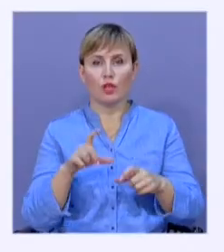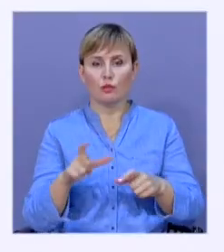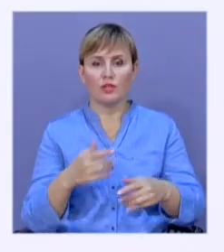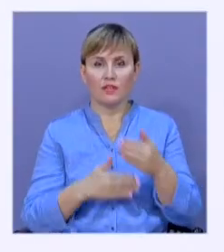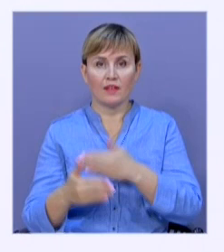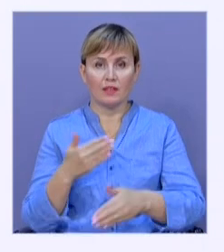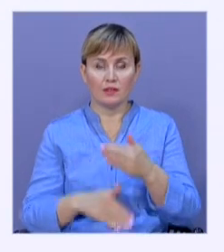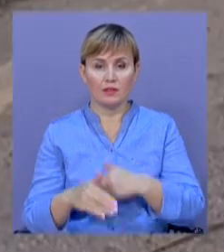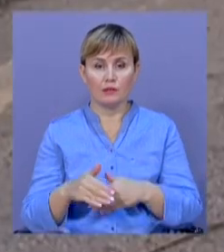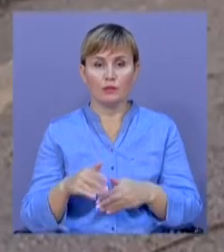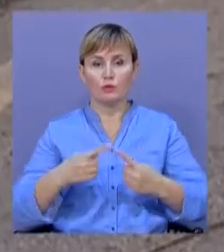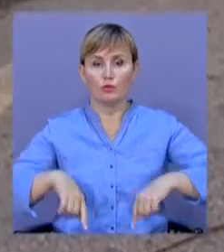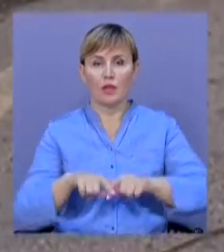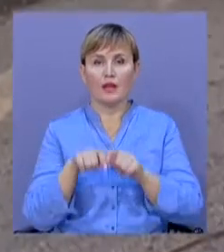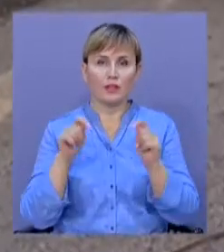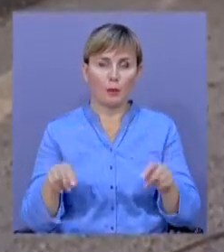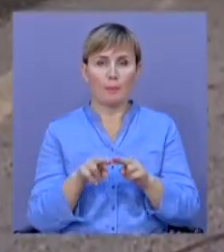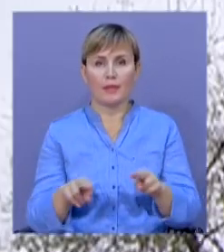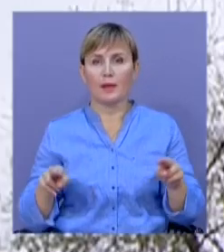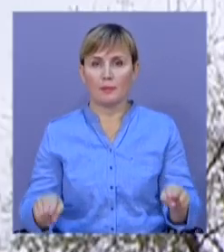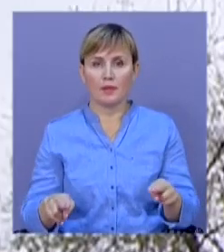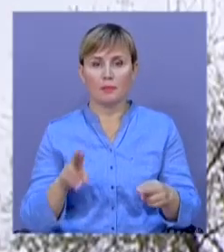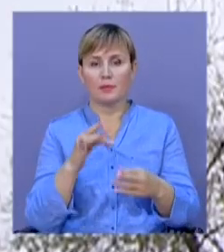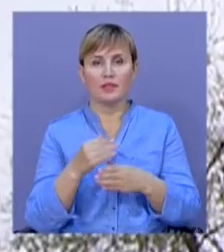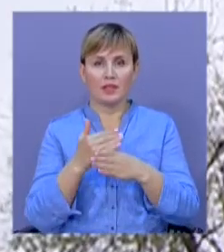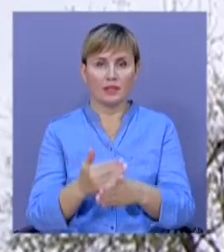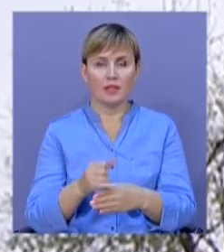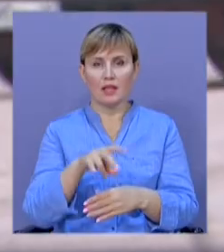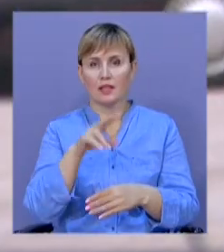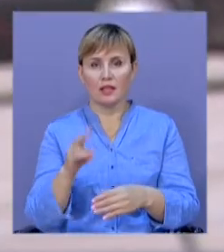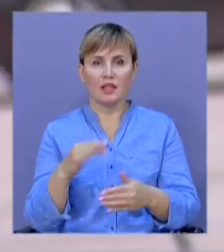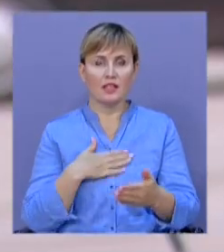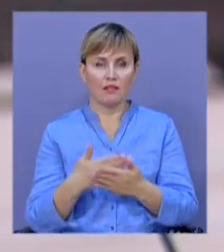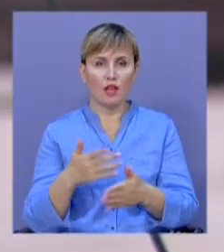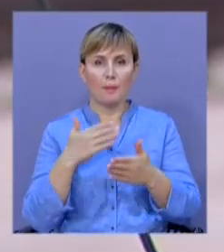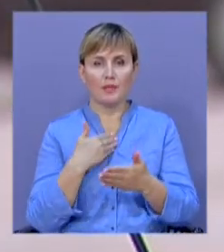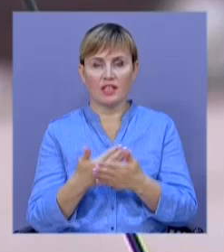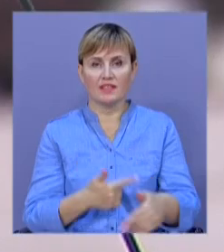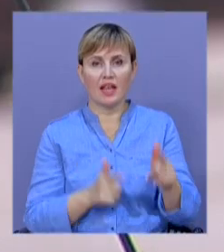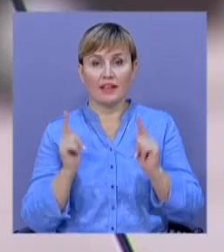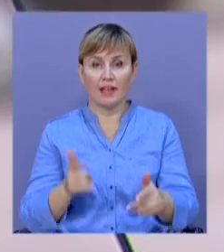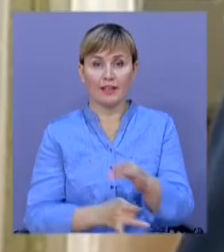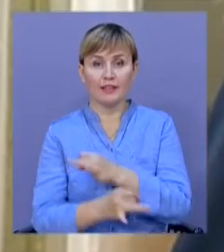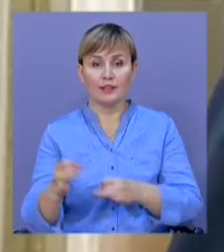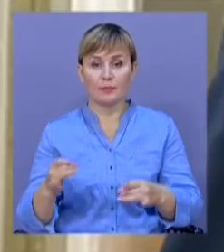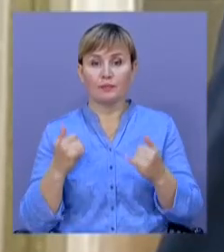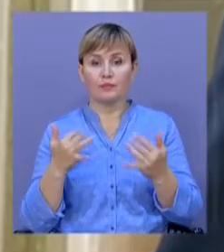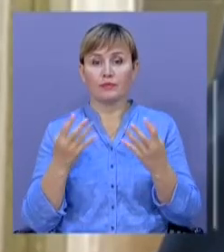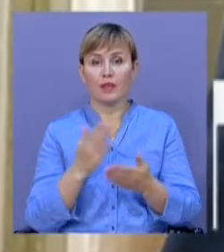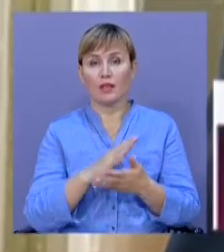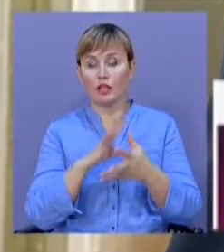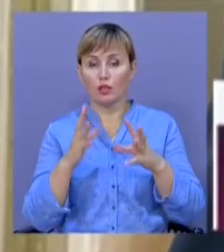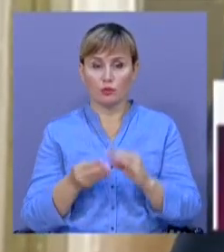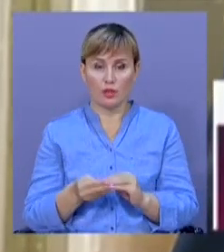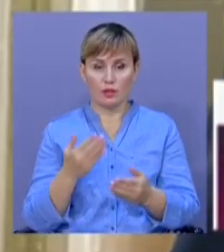ограниченными возможностями. Учреждение открыли в Петропавловске при содействии АНК и Совета общественного согласия. На сегодняшний день есть результаты.